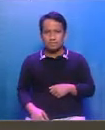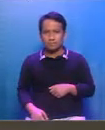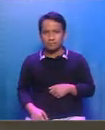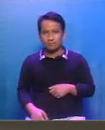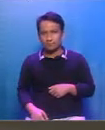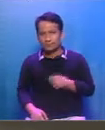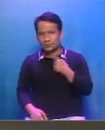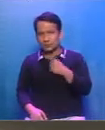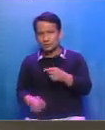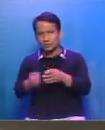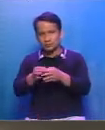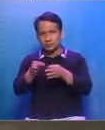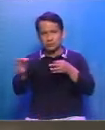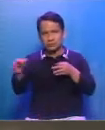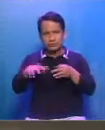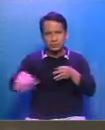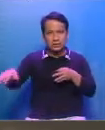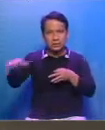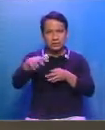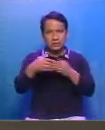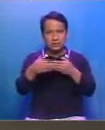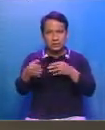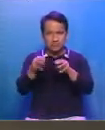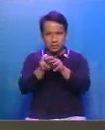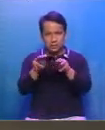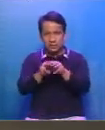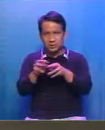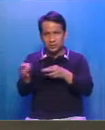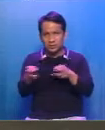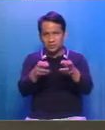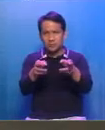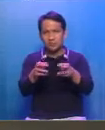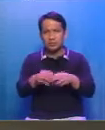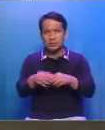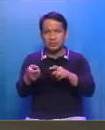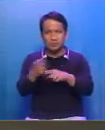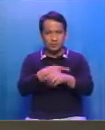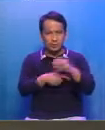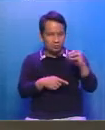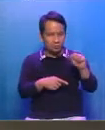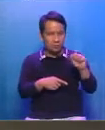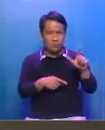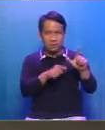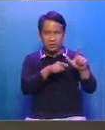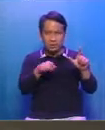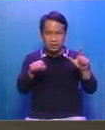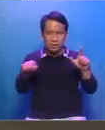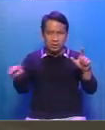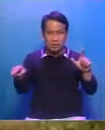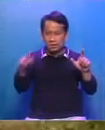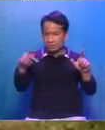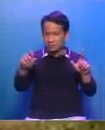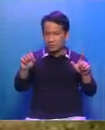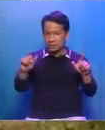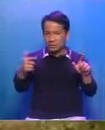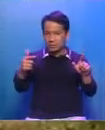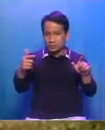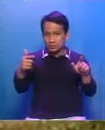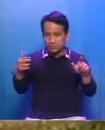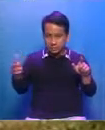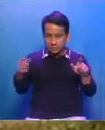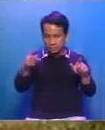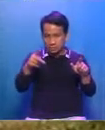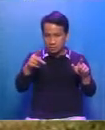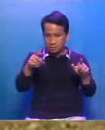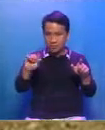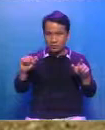buong kahabaan, yung buong kahabaan ng Marikina River na mula Mantalbay hanggang sa Pasig, ay ano